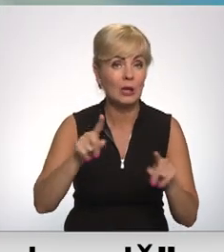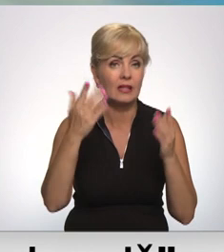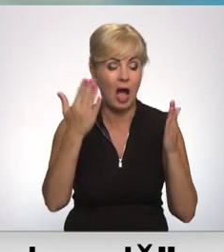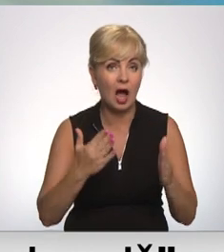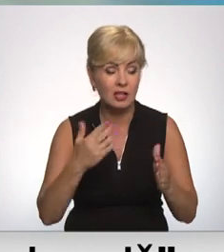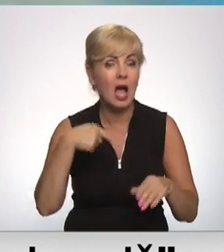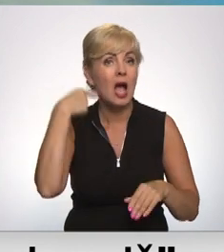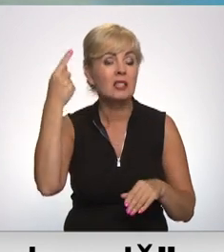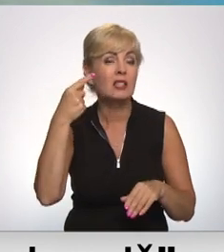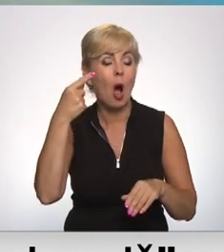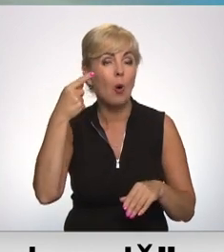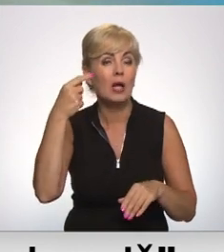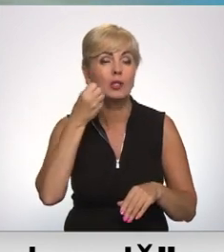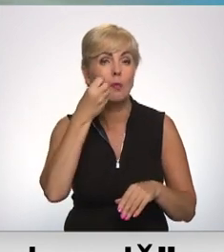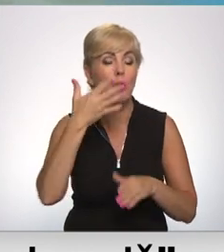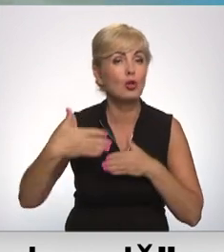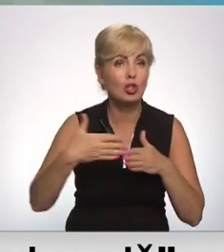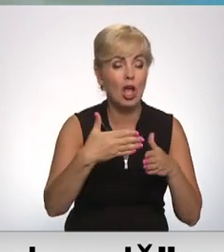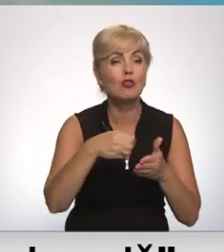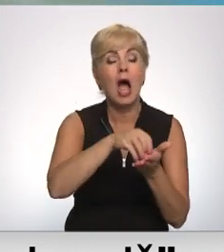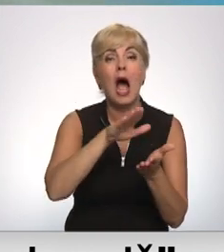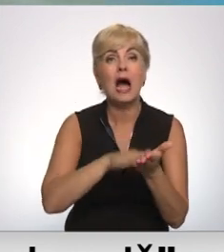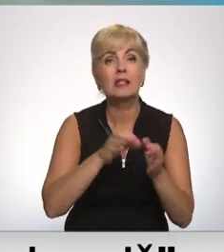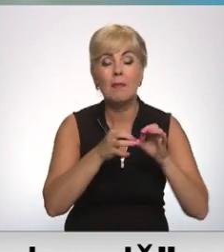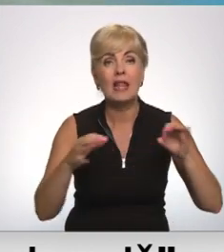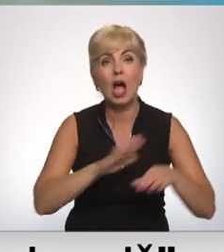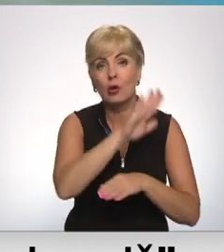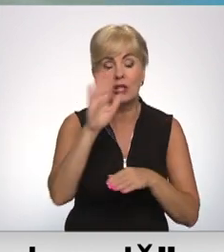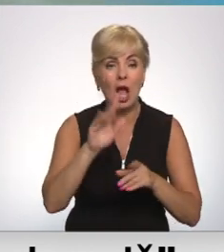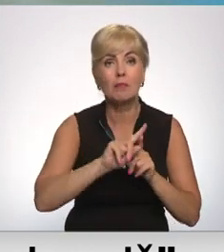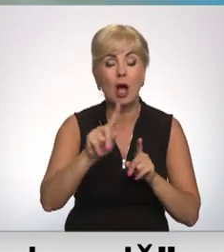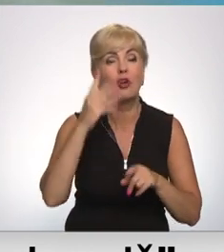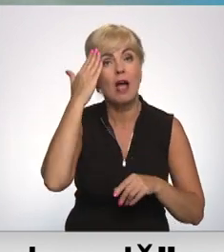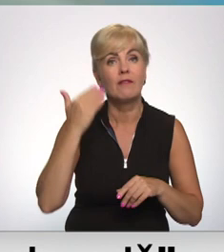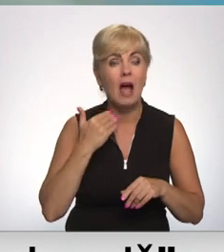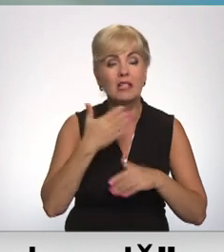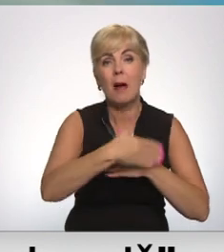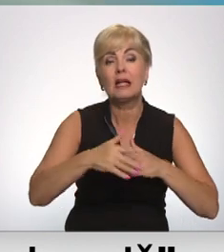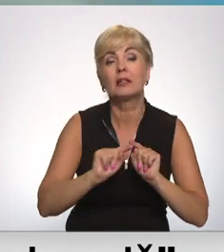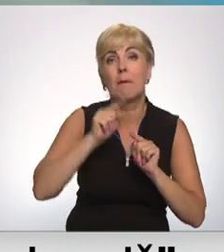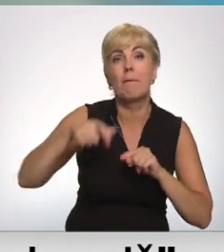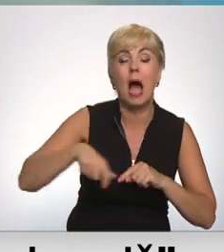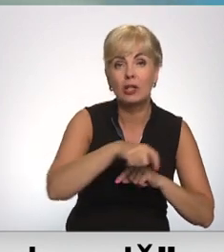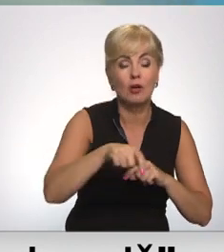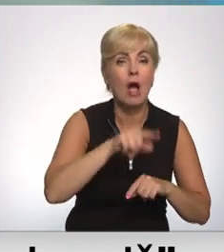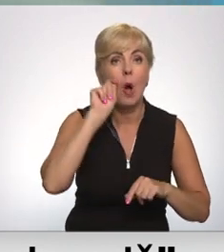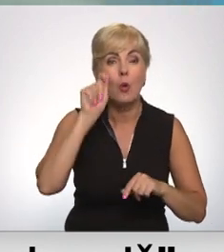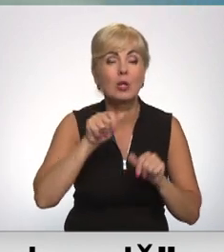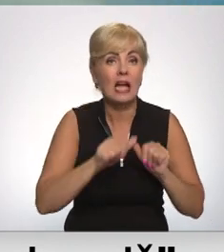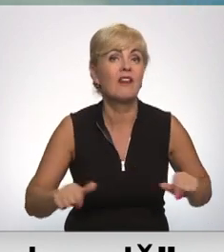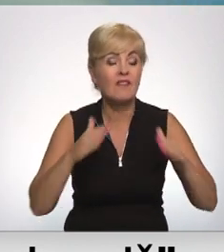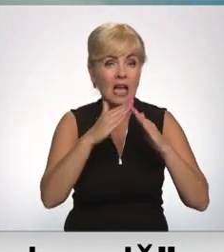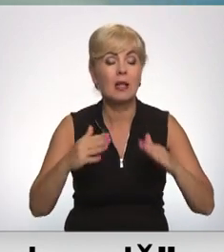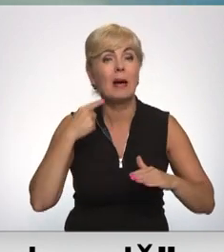puķu ceļš, tādējādi atzīmējot Ukrainas neatkarības dienu. Akciju maršrutā no Ventspils ielas Pārdaugavā līdz pat Ukrainas vēstniecībā